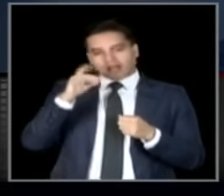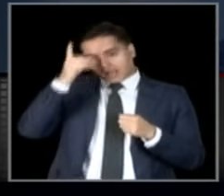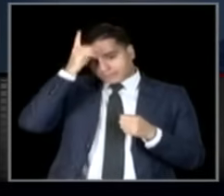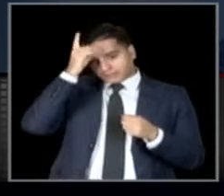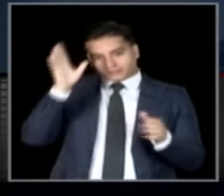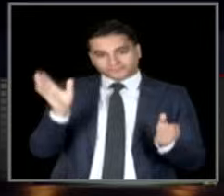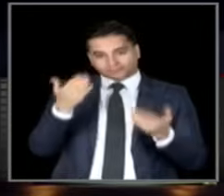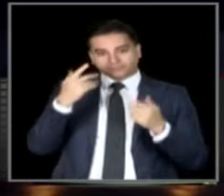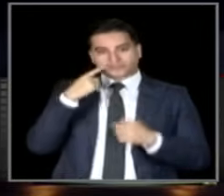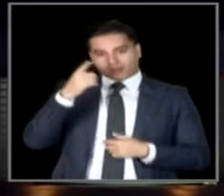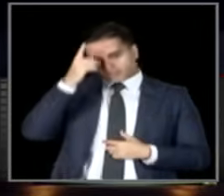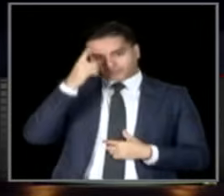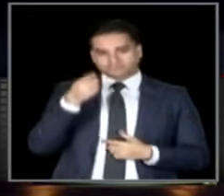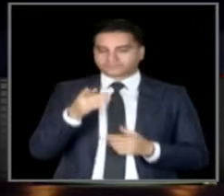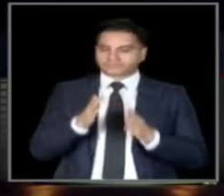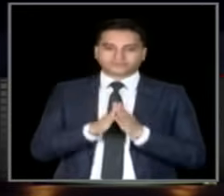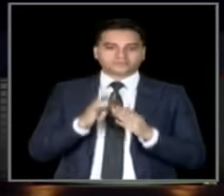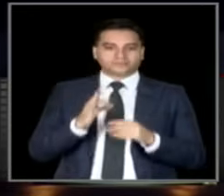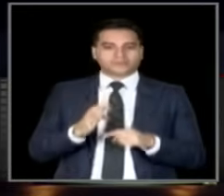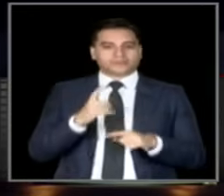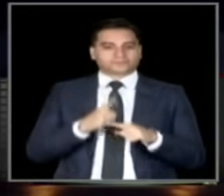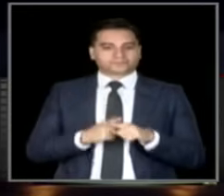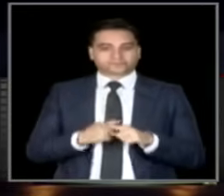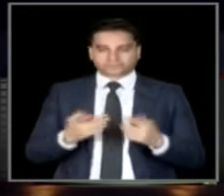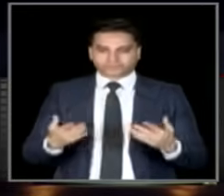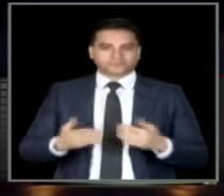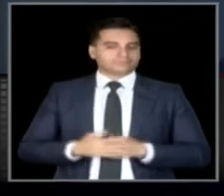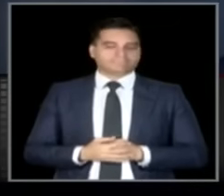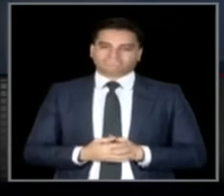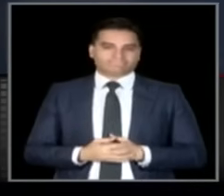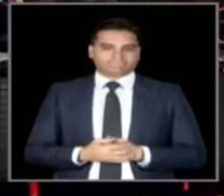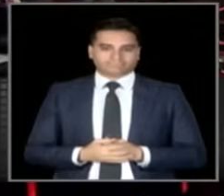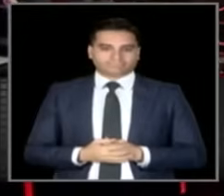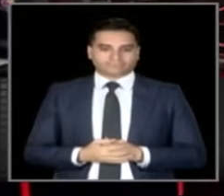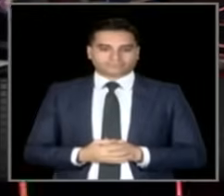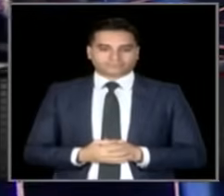إن شاء الله. ندى، للأسف الشديد ألمانيا إجابة خاطئة.